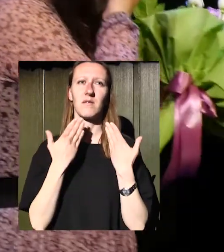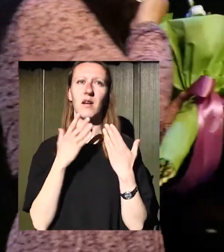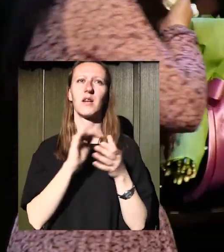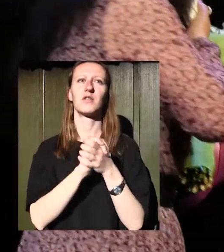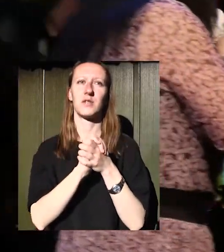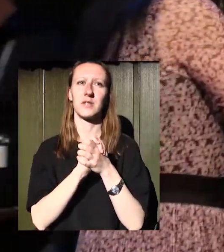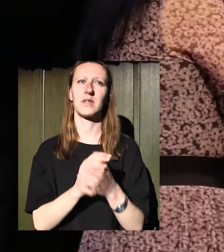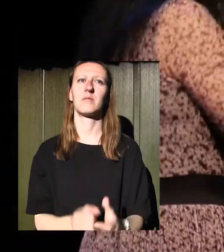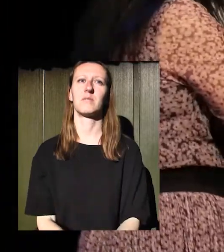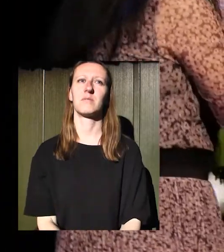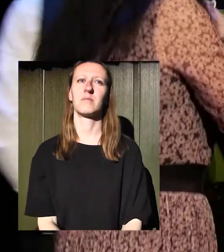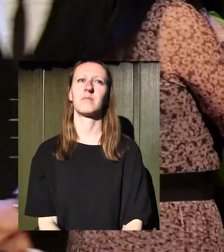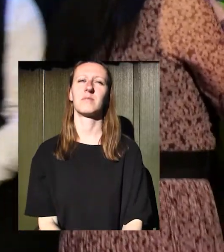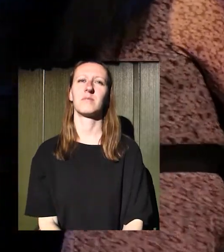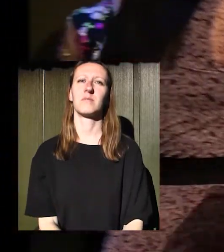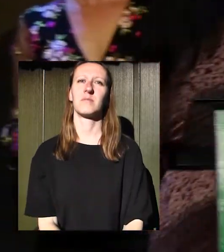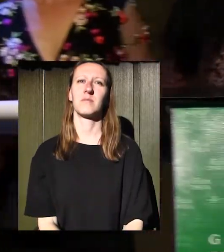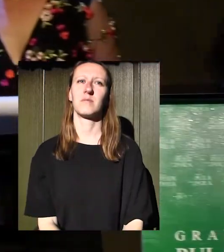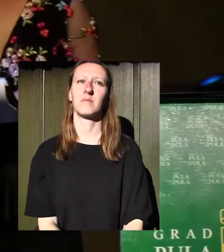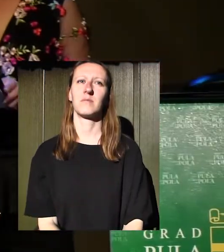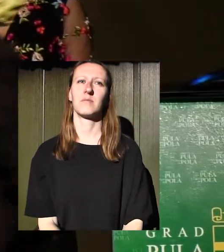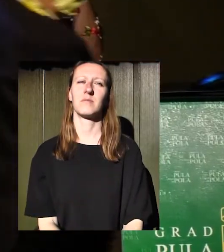Hvala vama i čestitke.